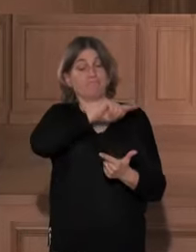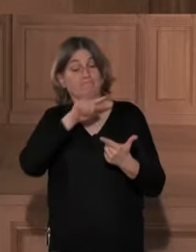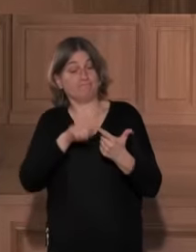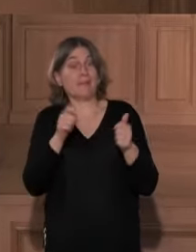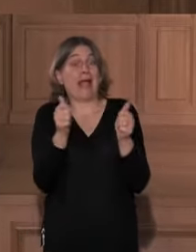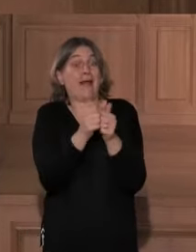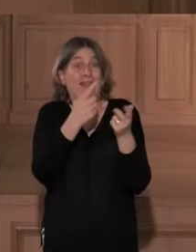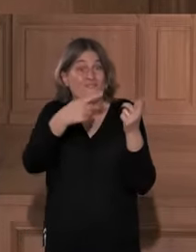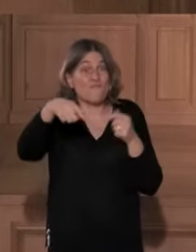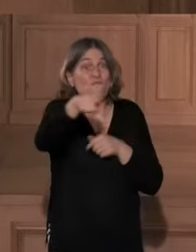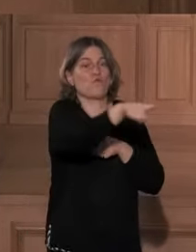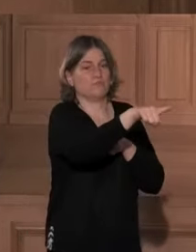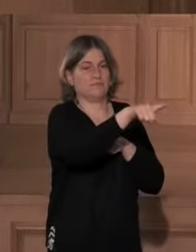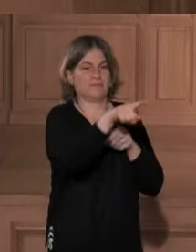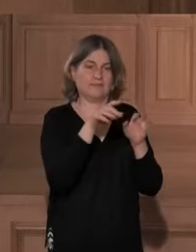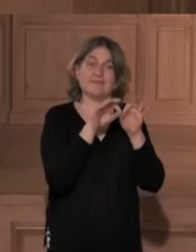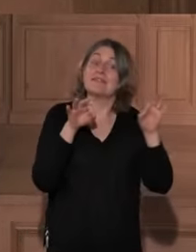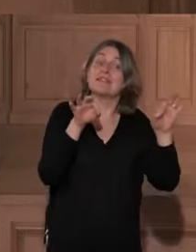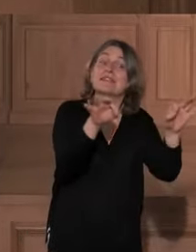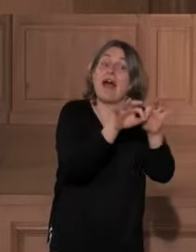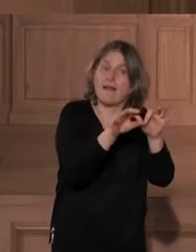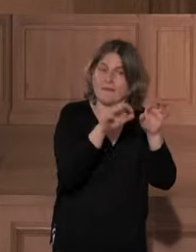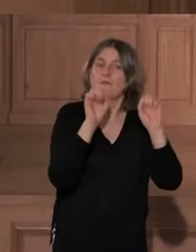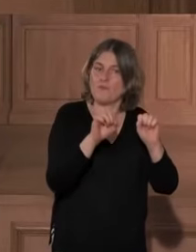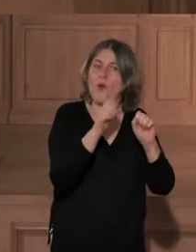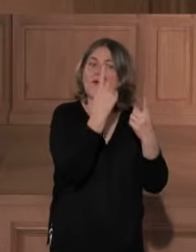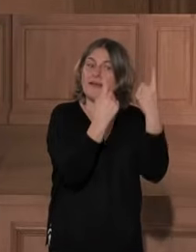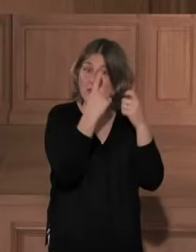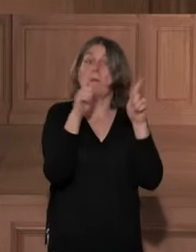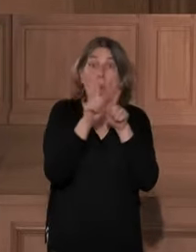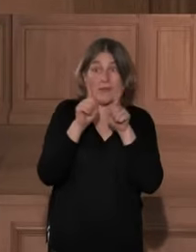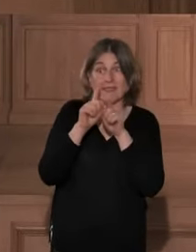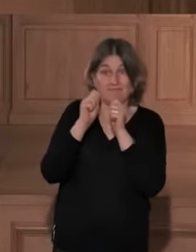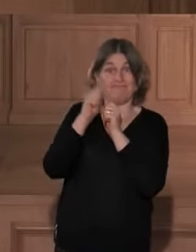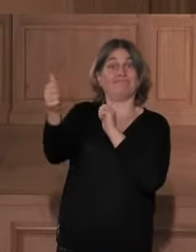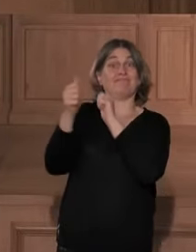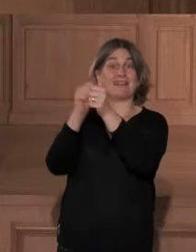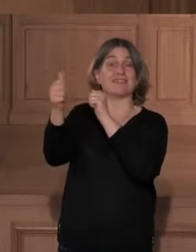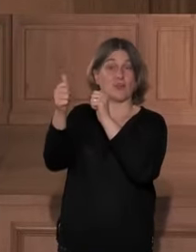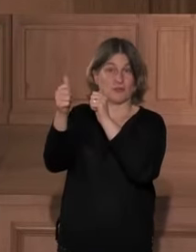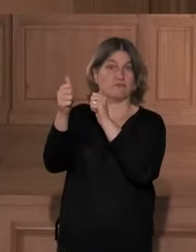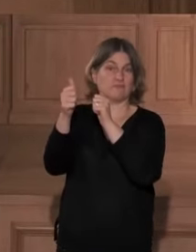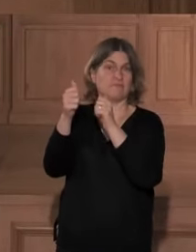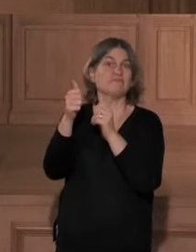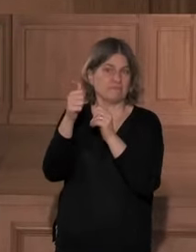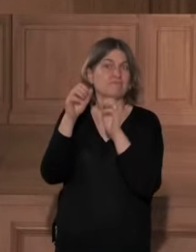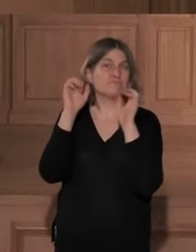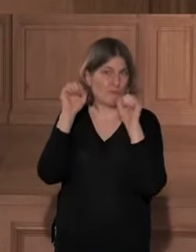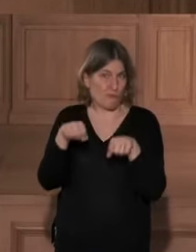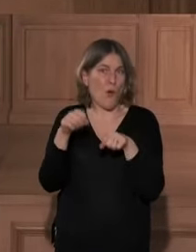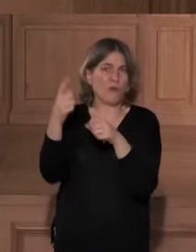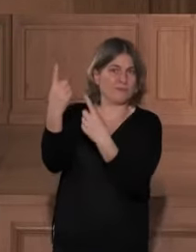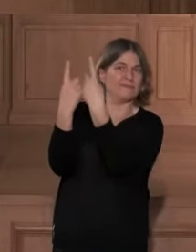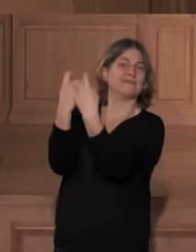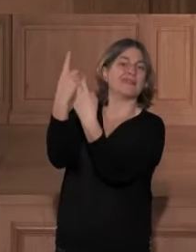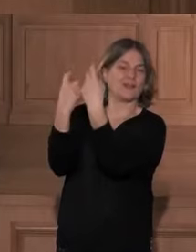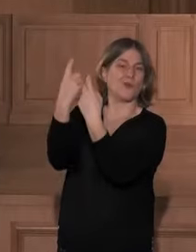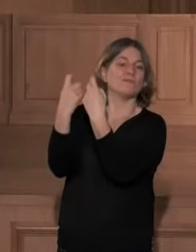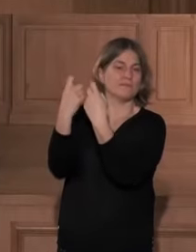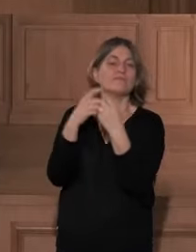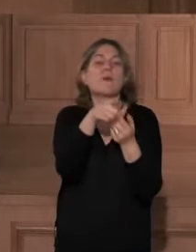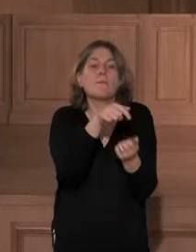avec vous, vous qui êtes ici dans la salle et vous qui êtes ici derrière l'écran, avec des petits papiers. Vous pourrez poser des questions sur les petits